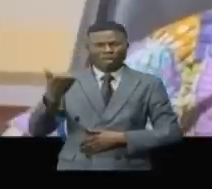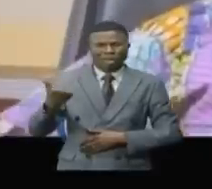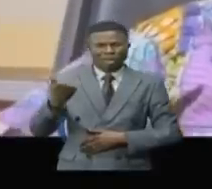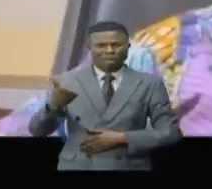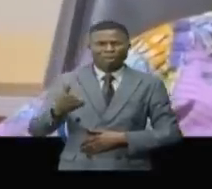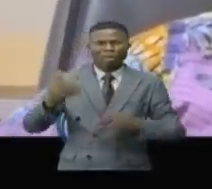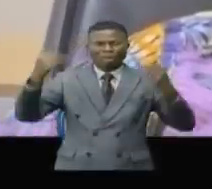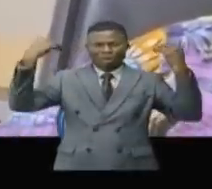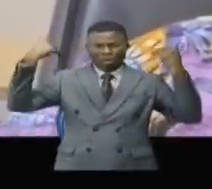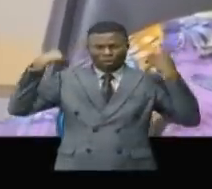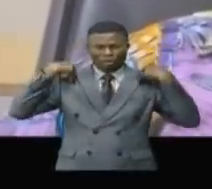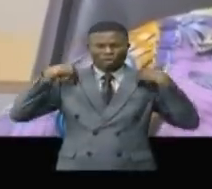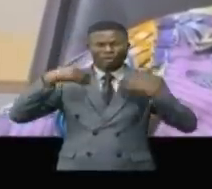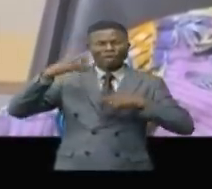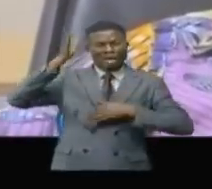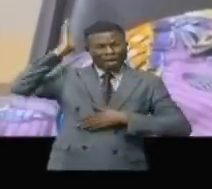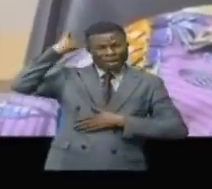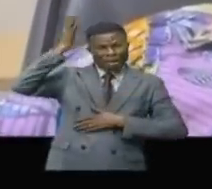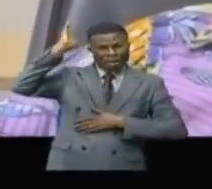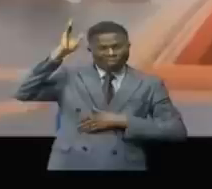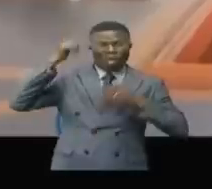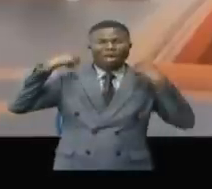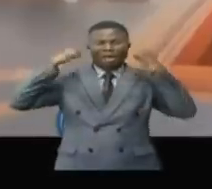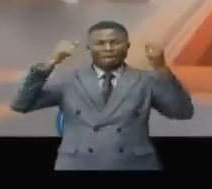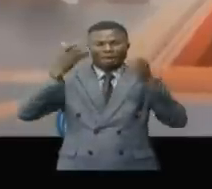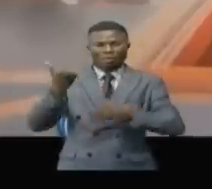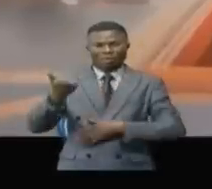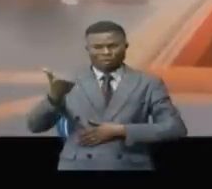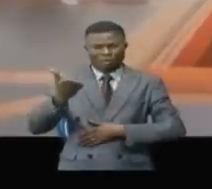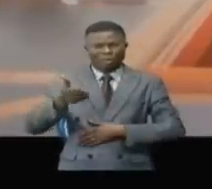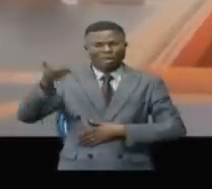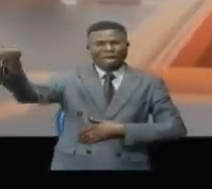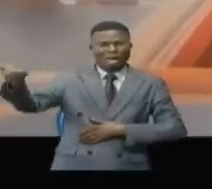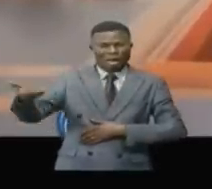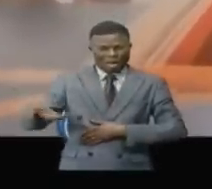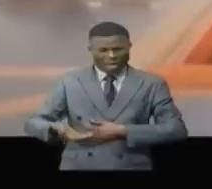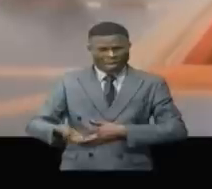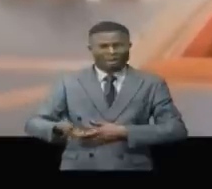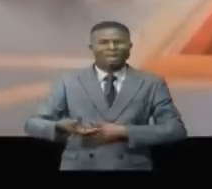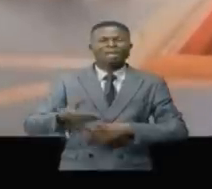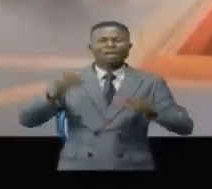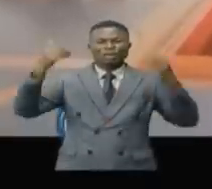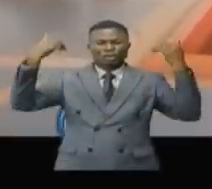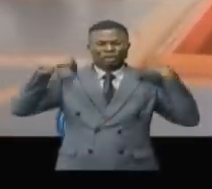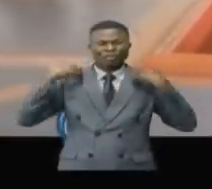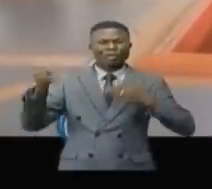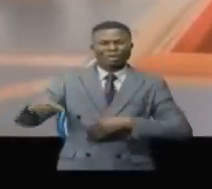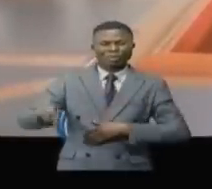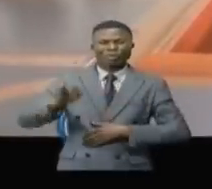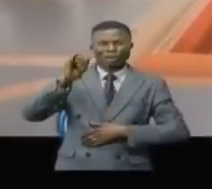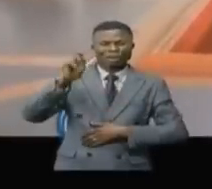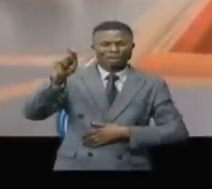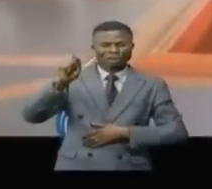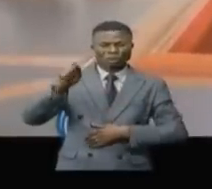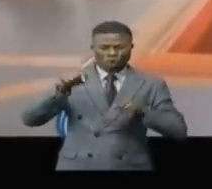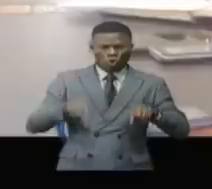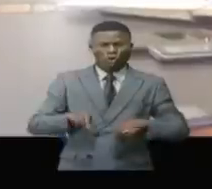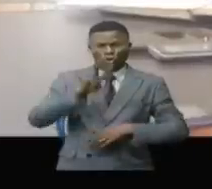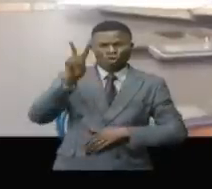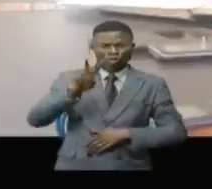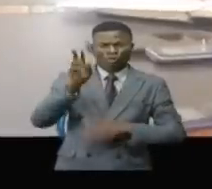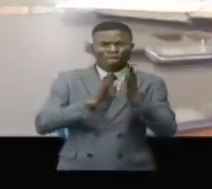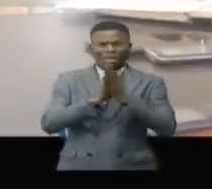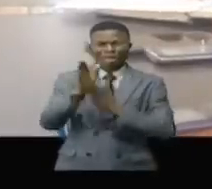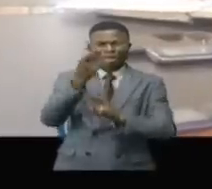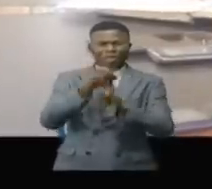chef de la milice FPIC, dit Chinya Kilima, a été reçu par les gouverneurs militaires de l'Ituri ce vendredi 15 juillet.